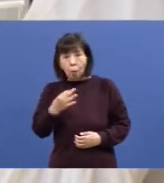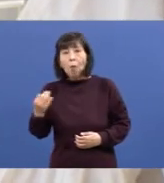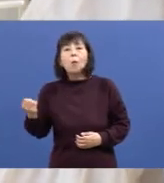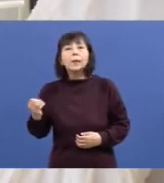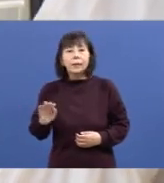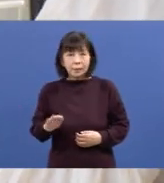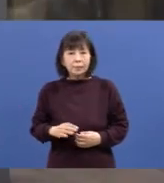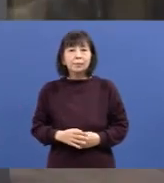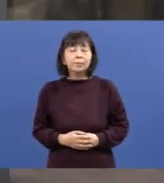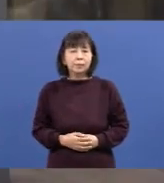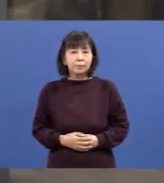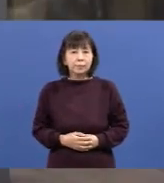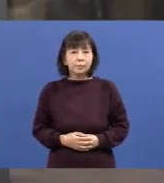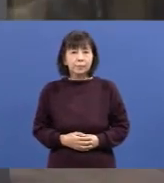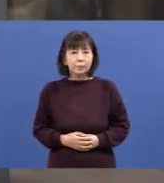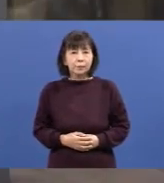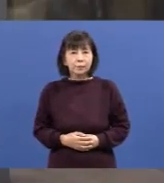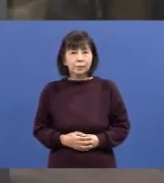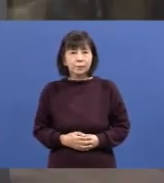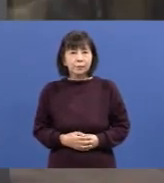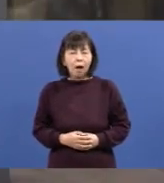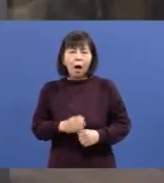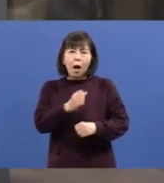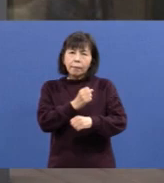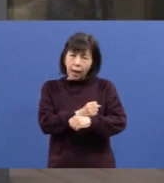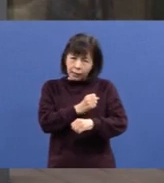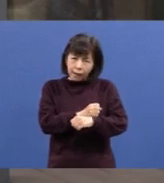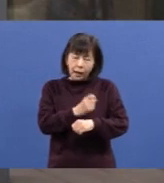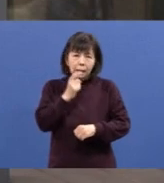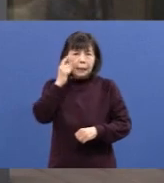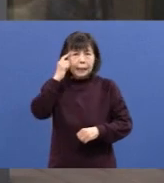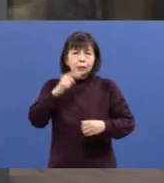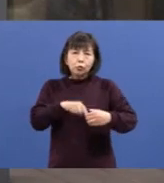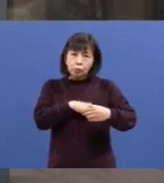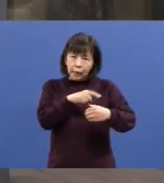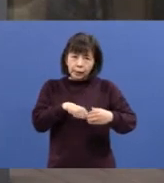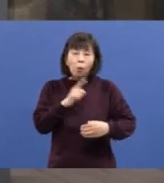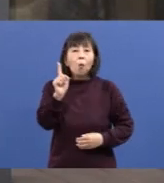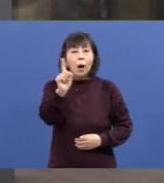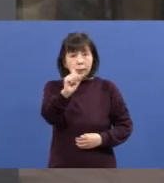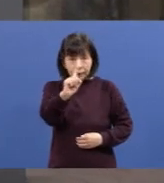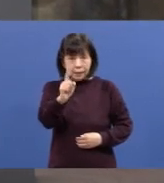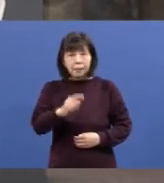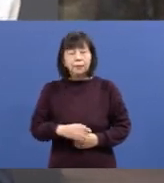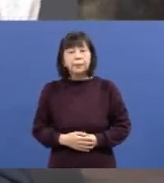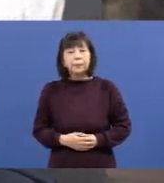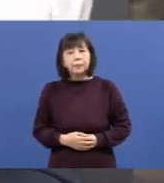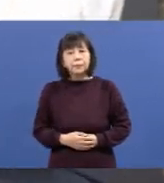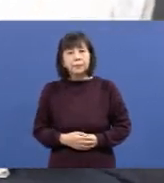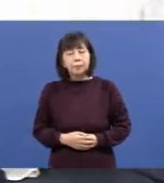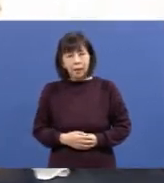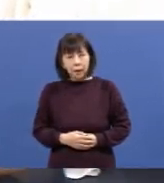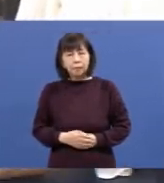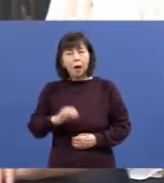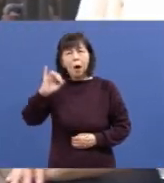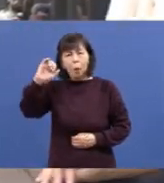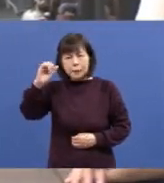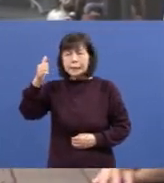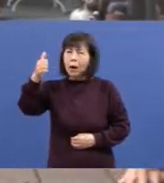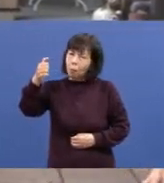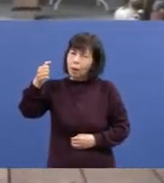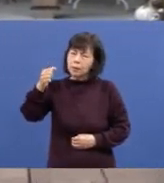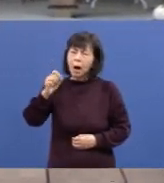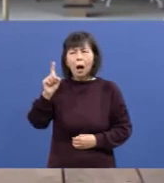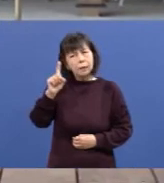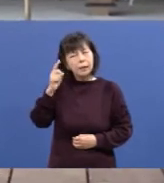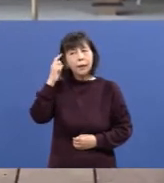ました。 その大変だなと感じる部分はどういったところですか？ 利用者さんが今何を考え